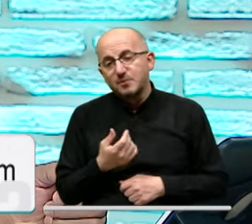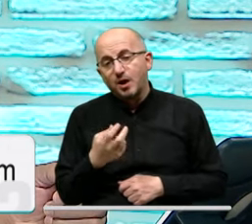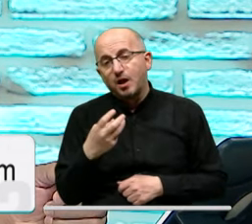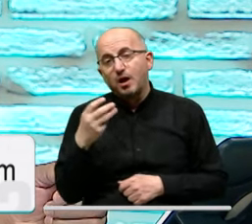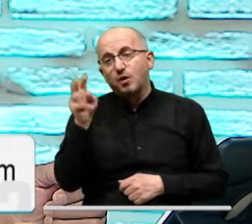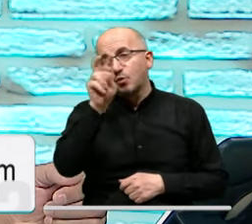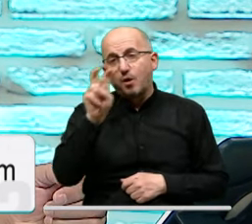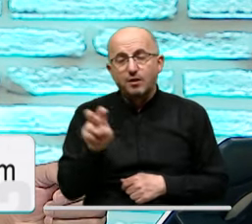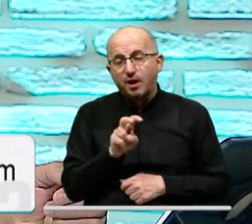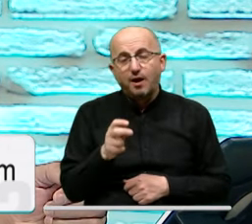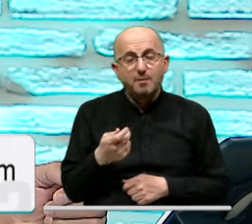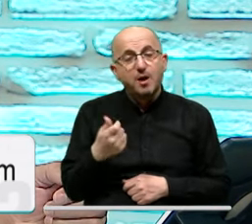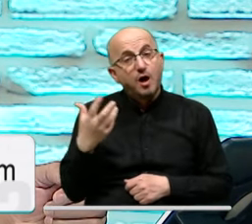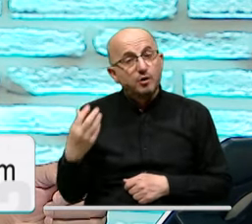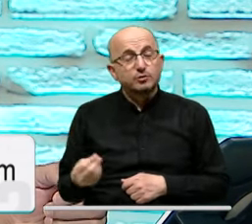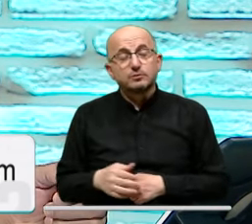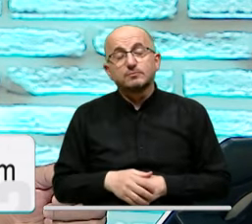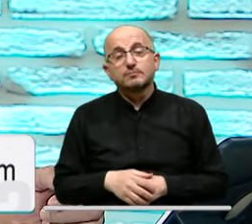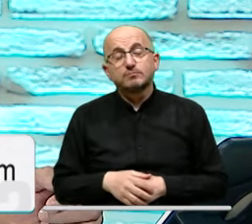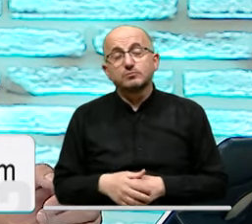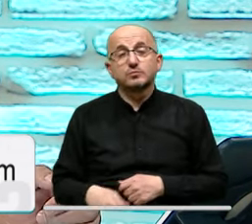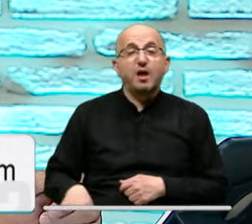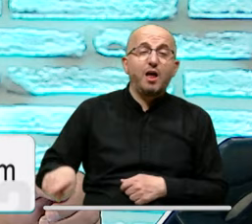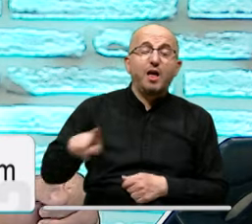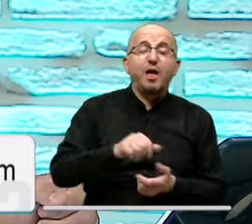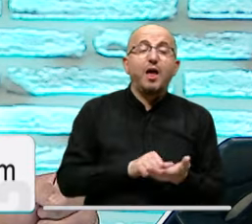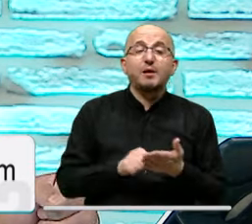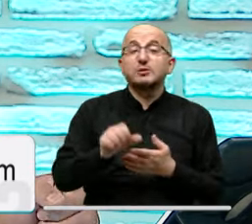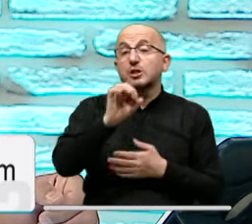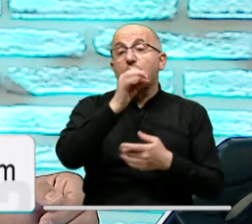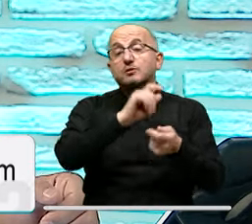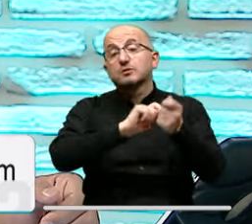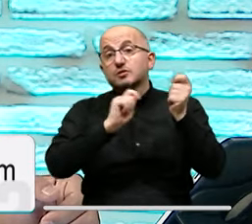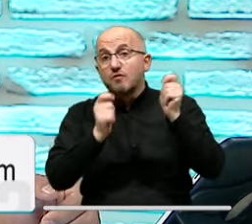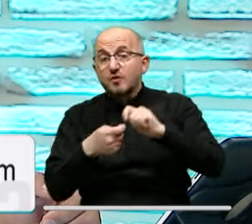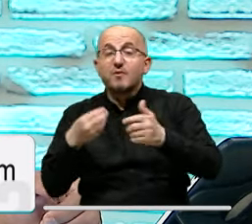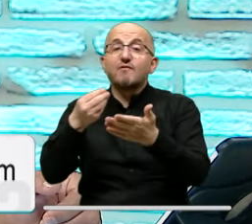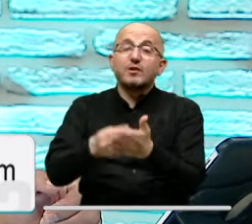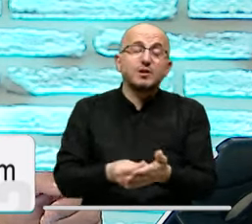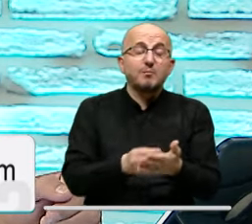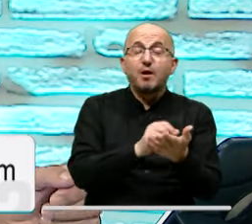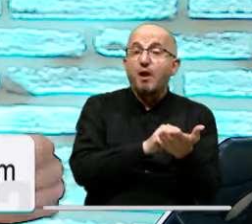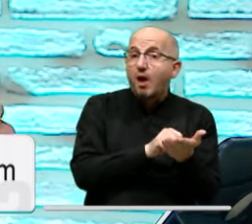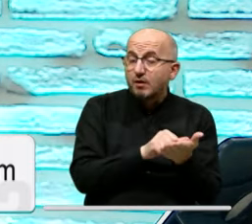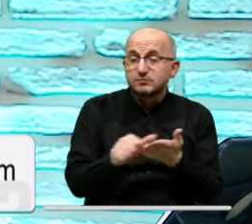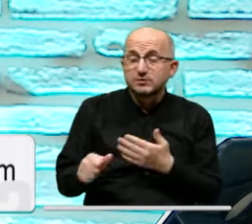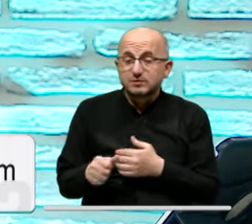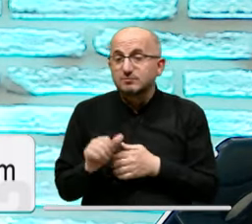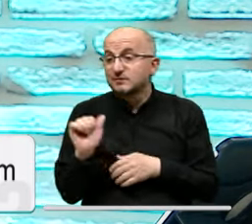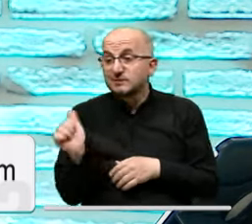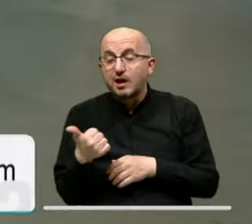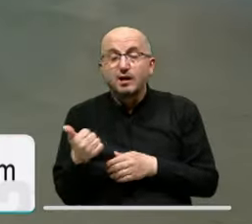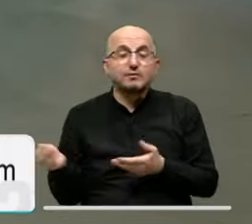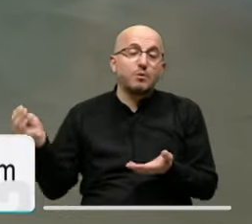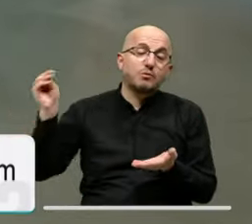döviz cinsinden doları olsun falan bunların hepsini altına çevirip mi vereceğim diyor yoksa hepsinin değerini